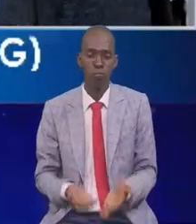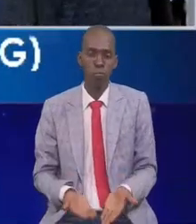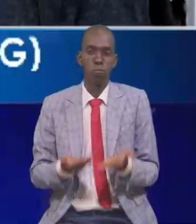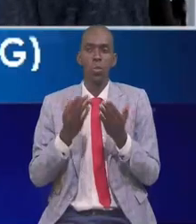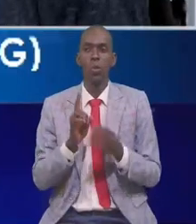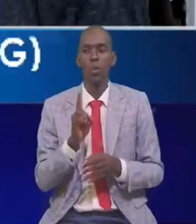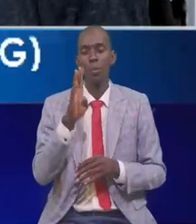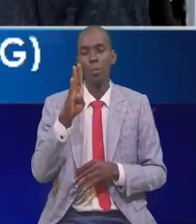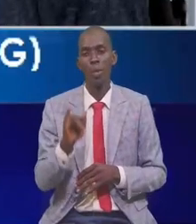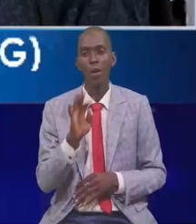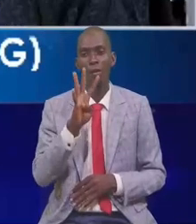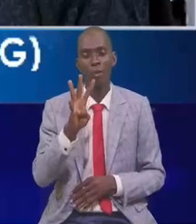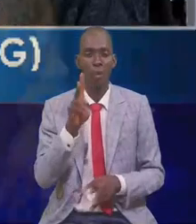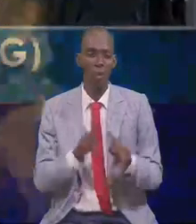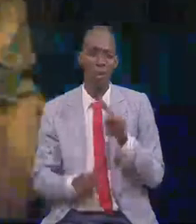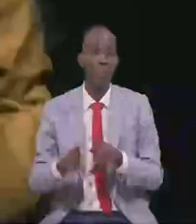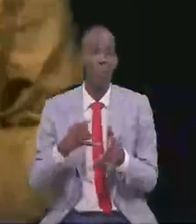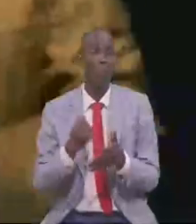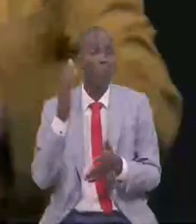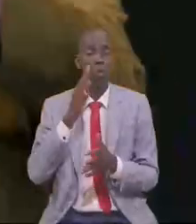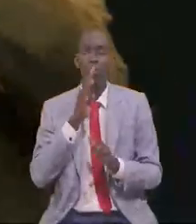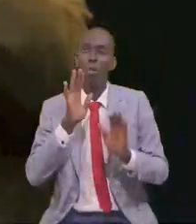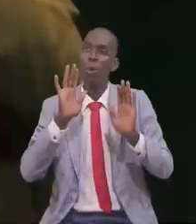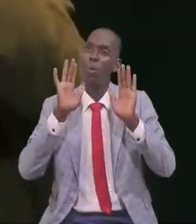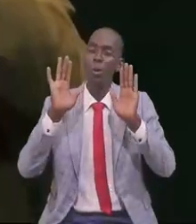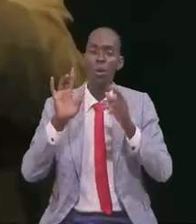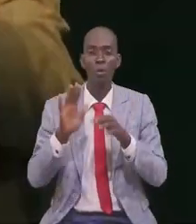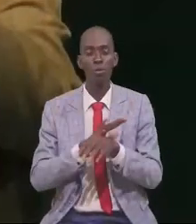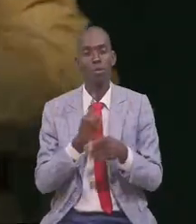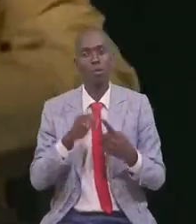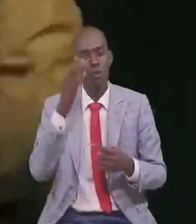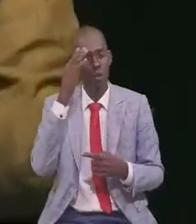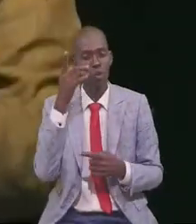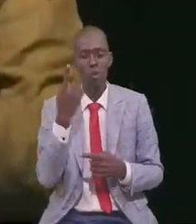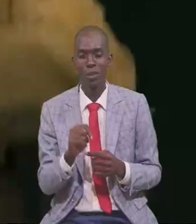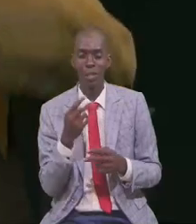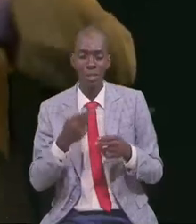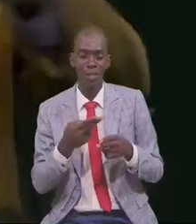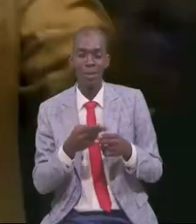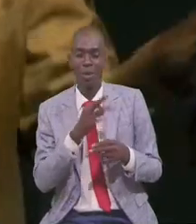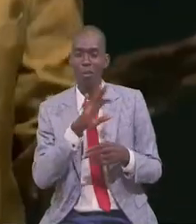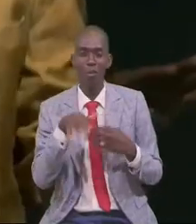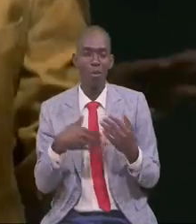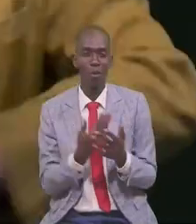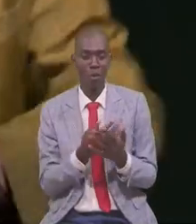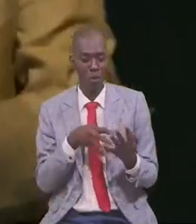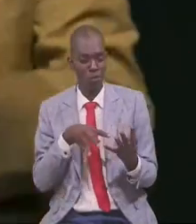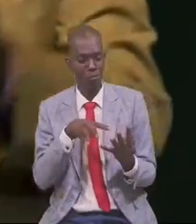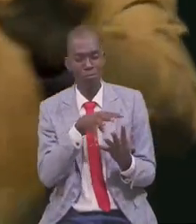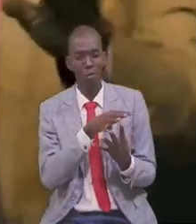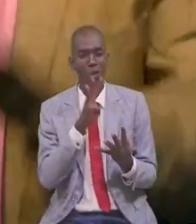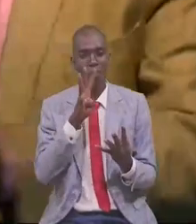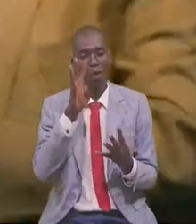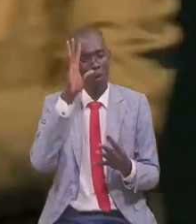personnes. Il sera merveilleux de connaître le nom de ces quatre hommes qui